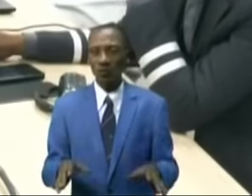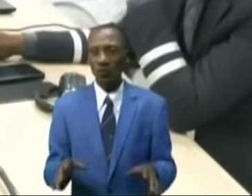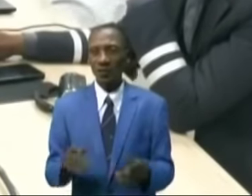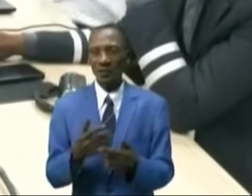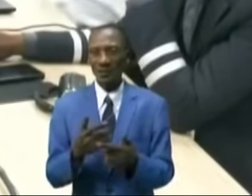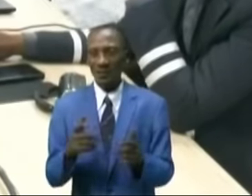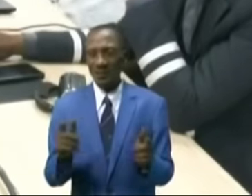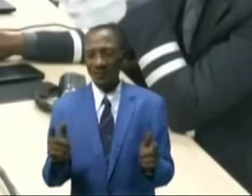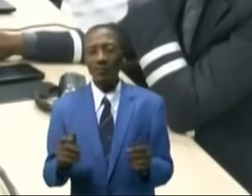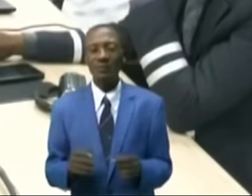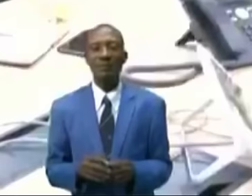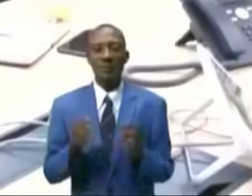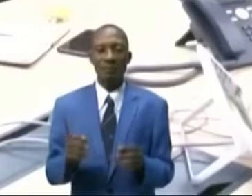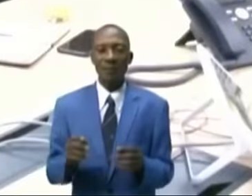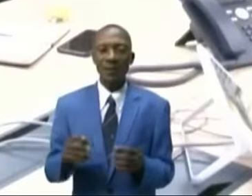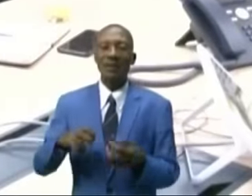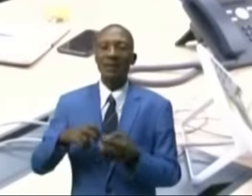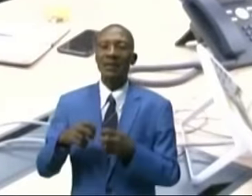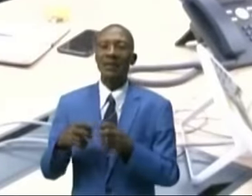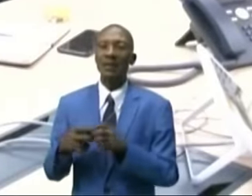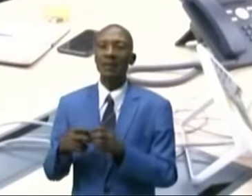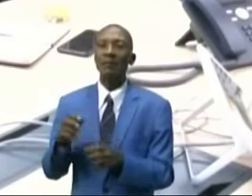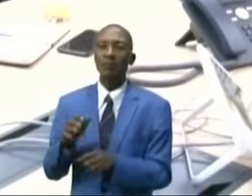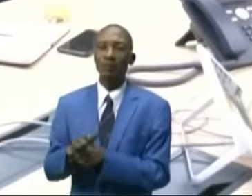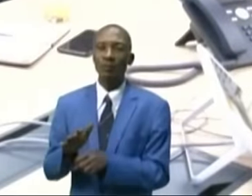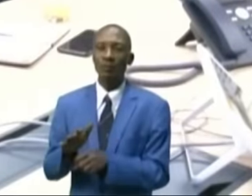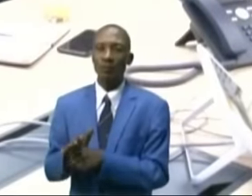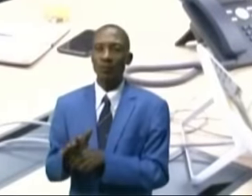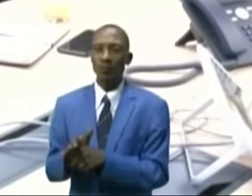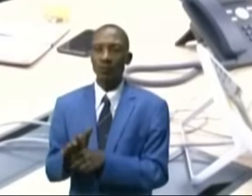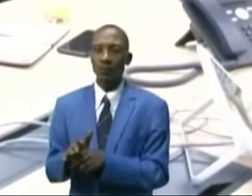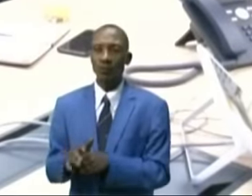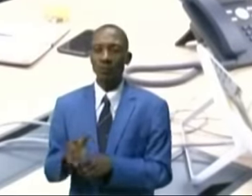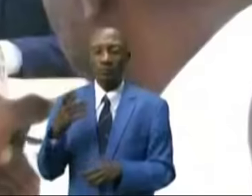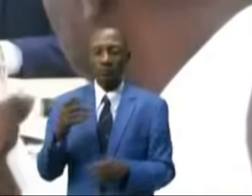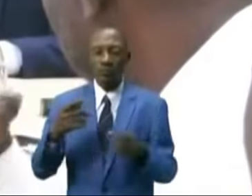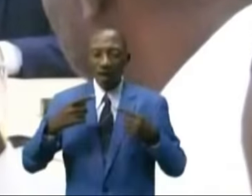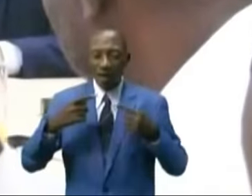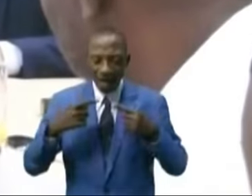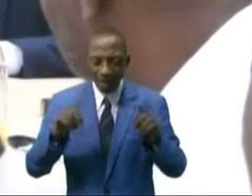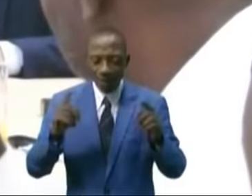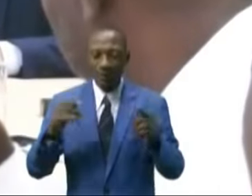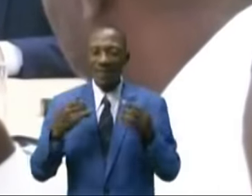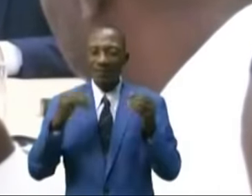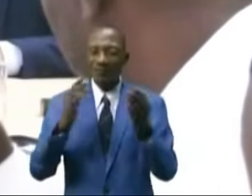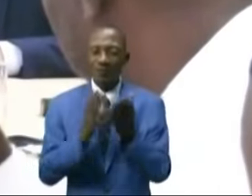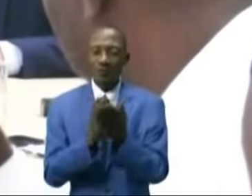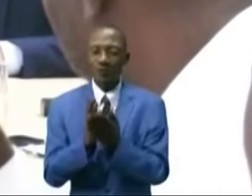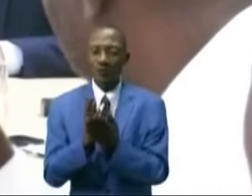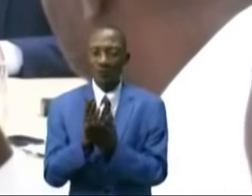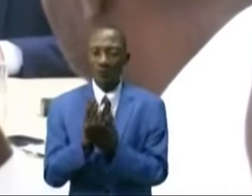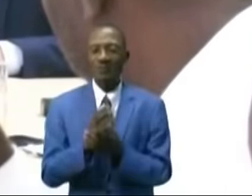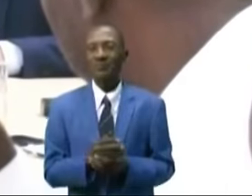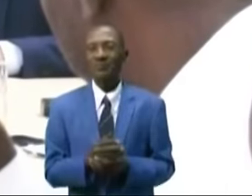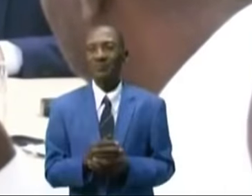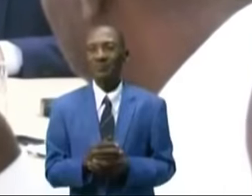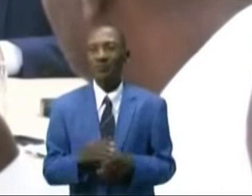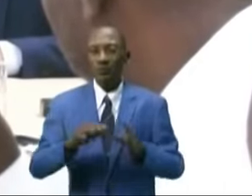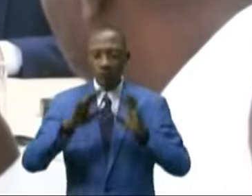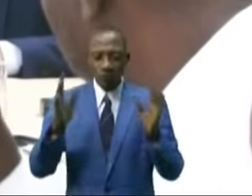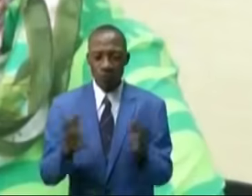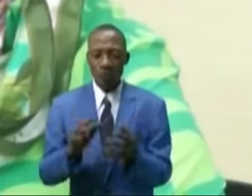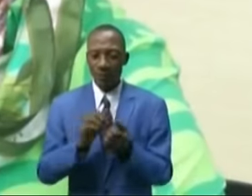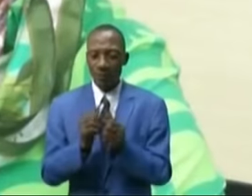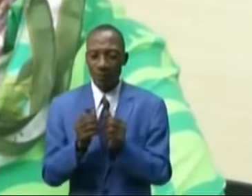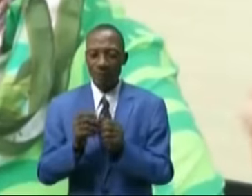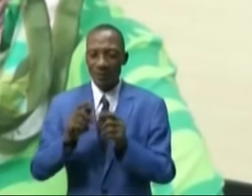de difficultés éprouve-t-elle? Traite-t-elle l'information de manière objective? C'est autour de toutes ces questions que